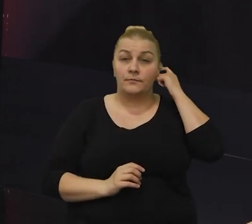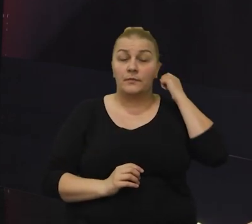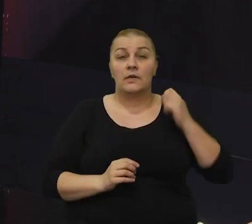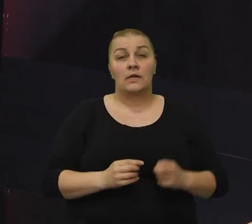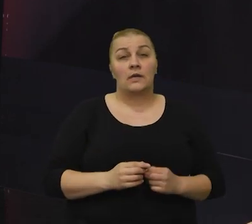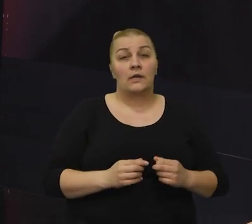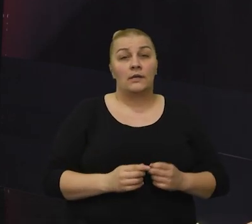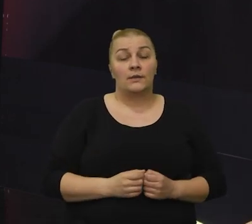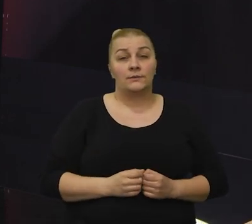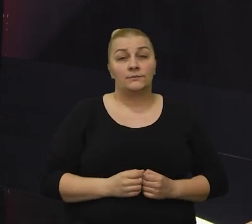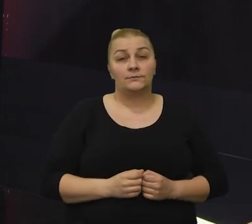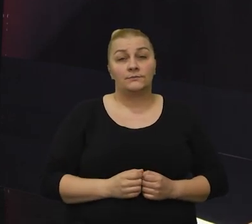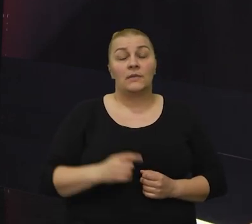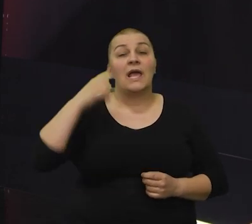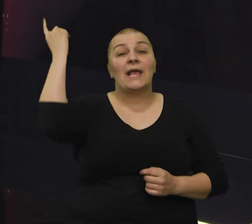ABEK,